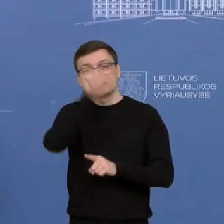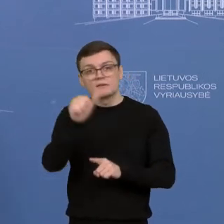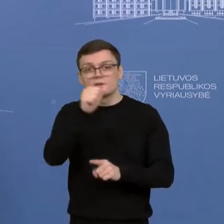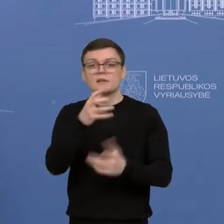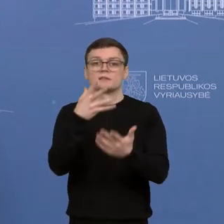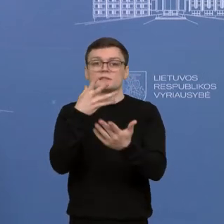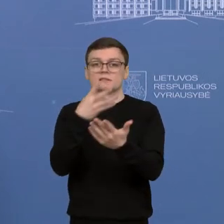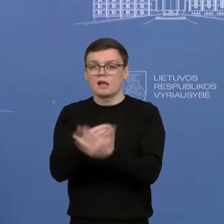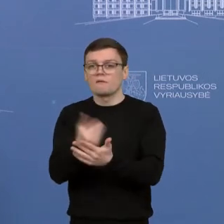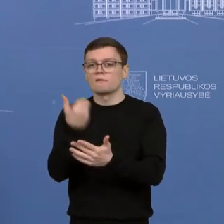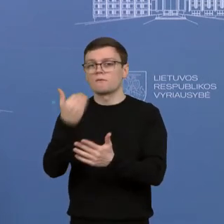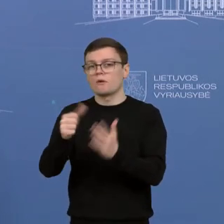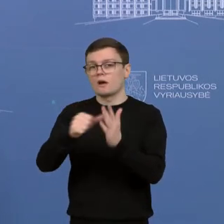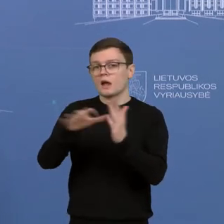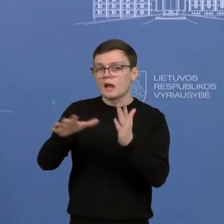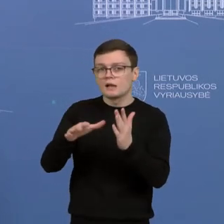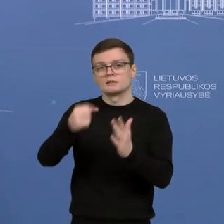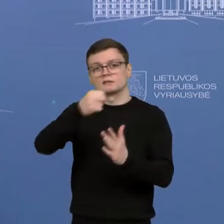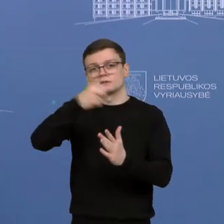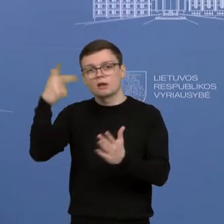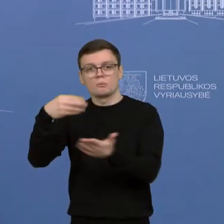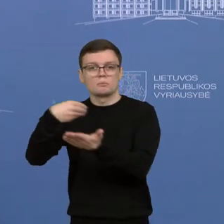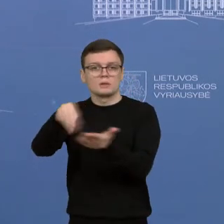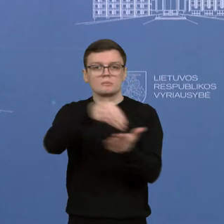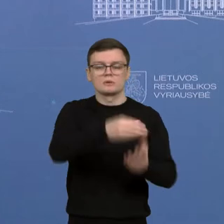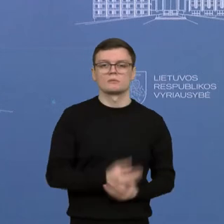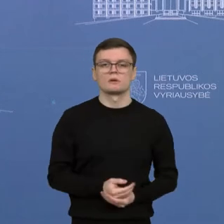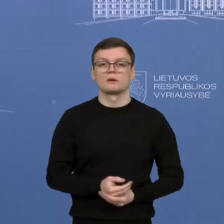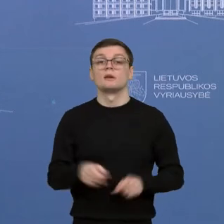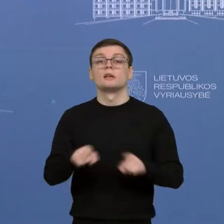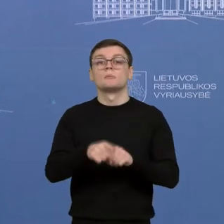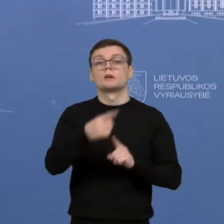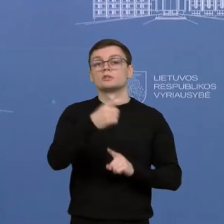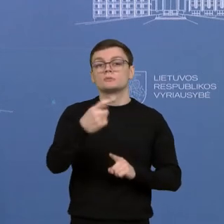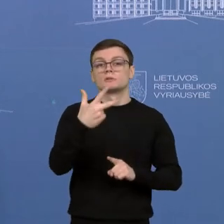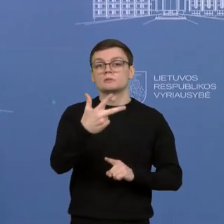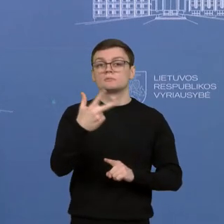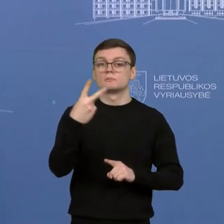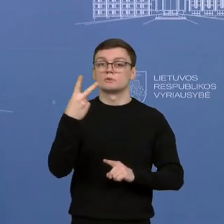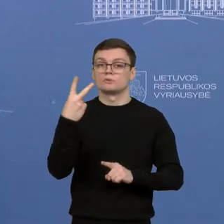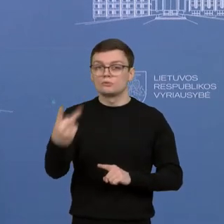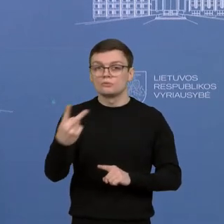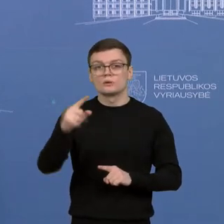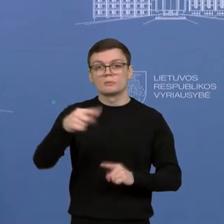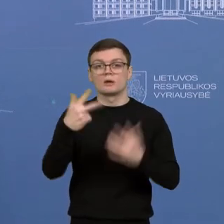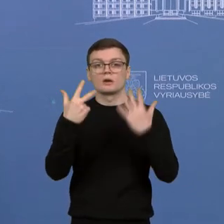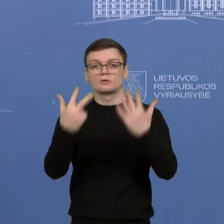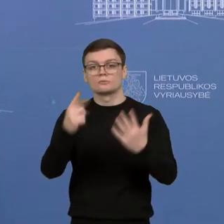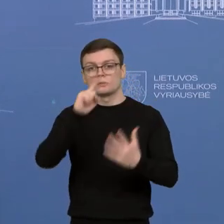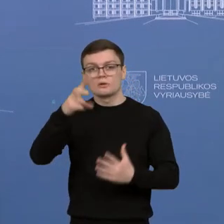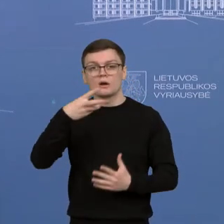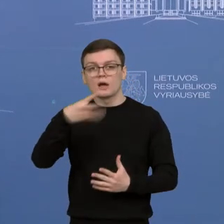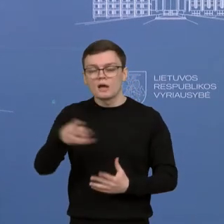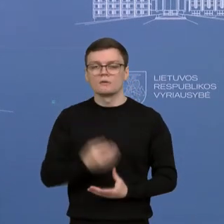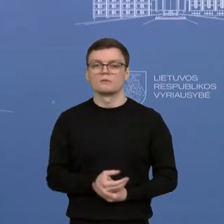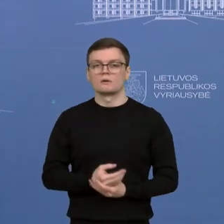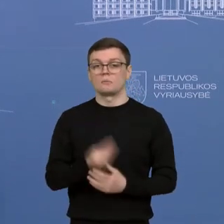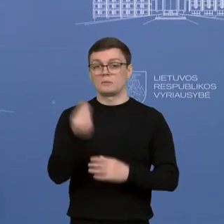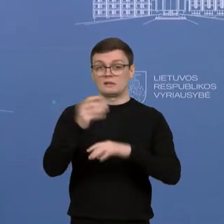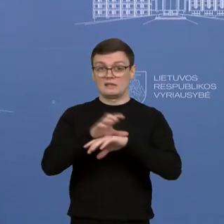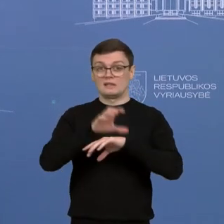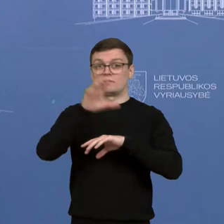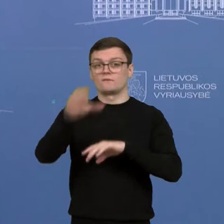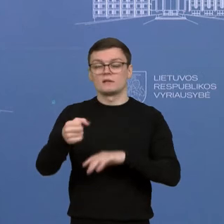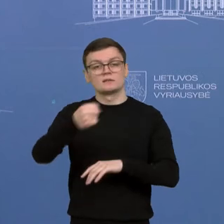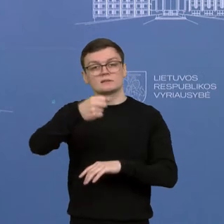įsigyti. Taip pat 132,8 milijonų eurų investicinė parama saulės